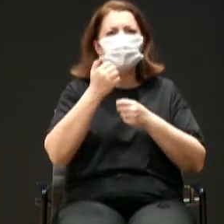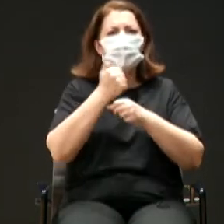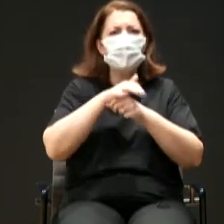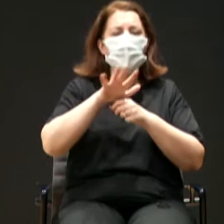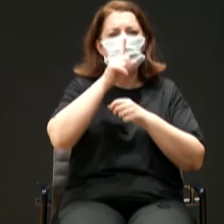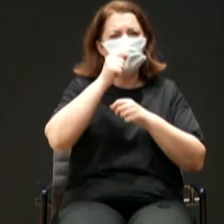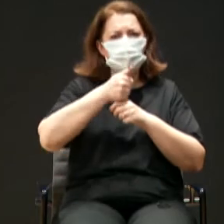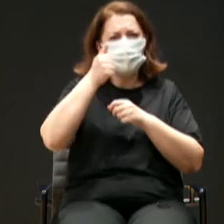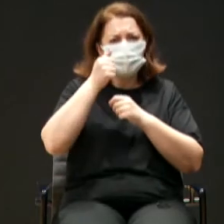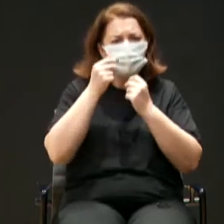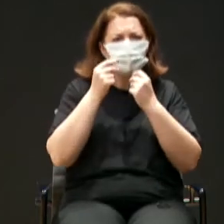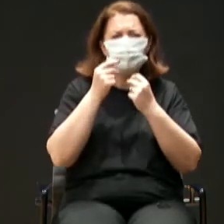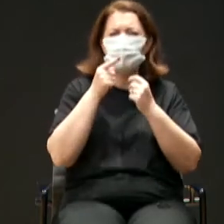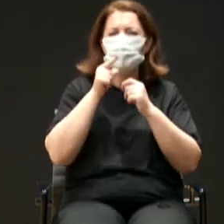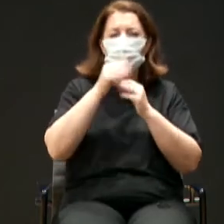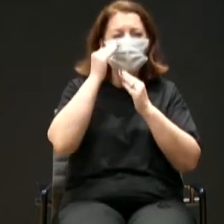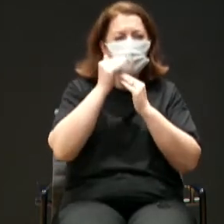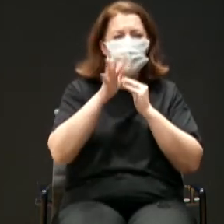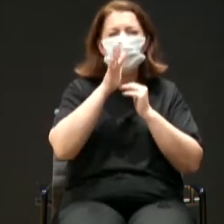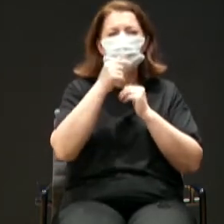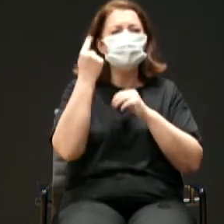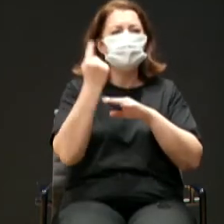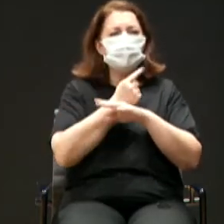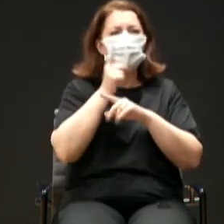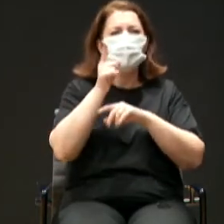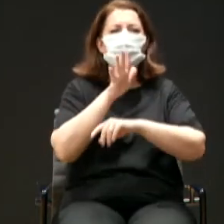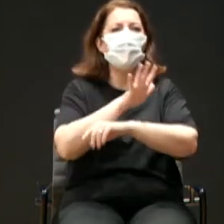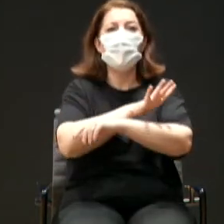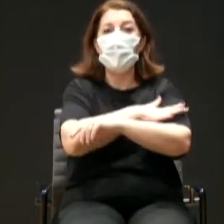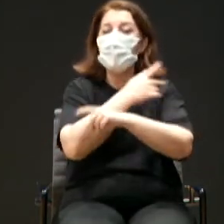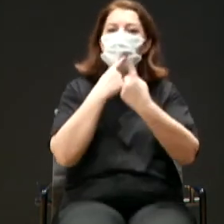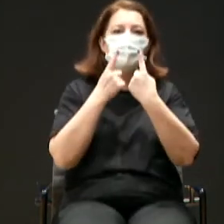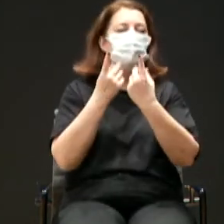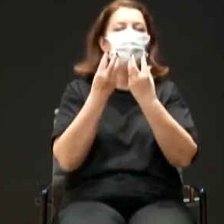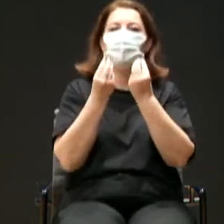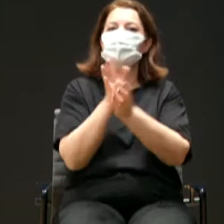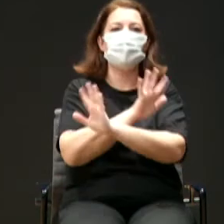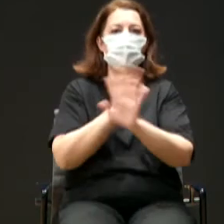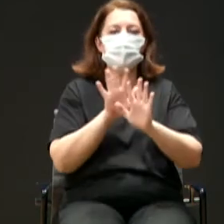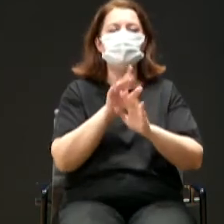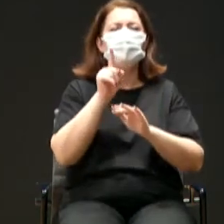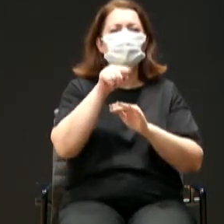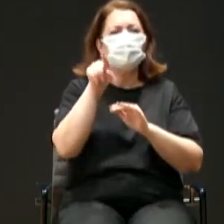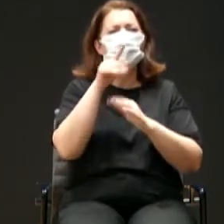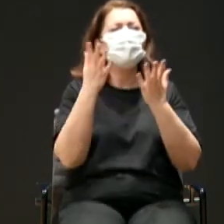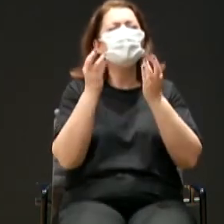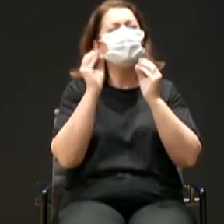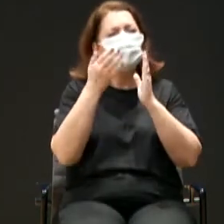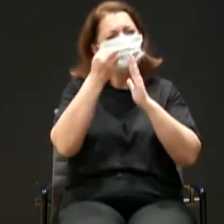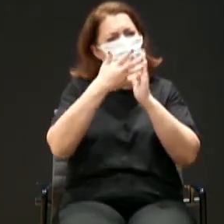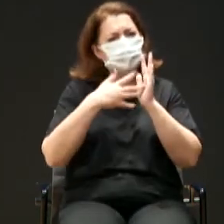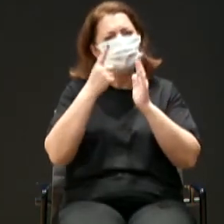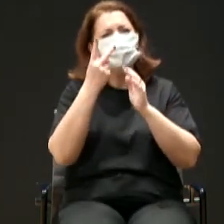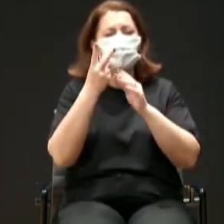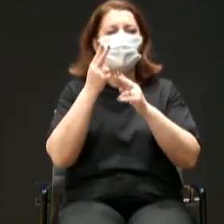Vallahi bu millet hiçbir şekilde bunlara helallik vermeyecek. Bunları daha fazla sayabilirim. Birkaç örnek